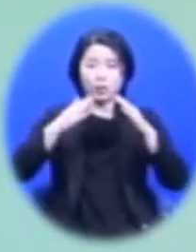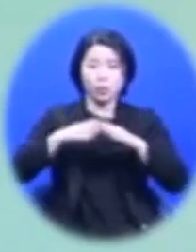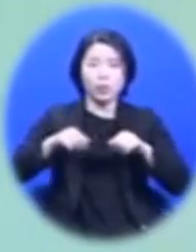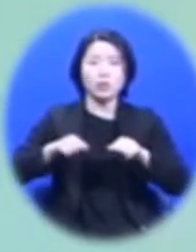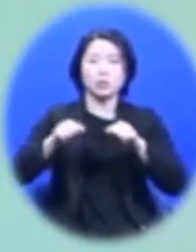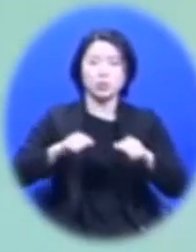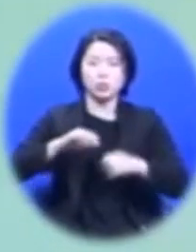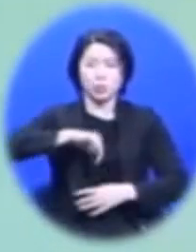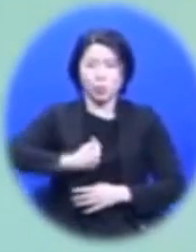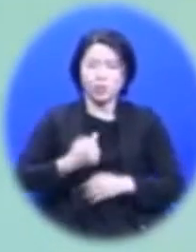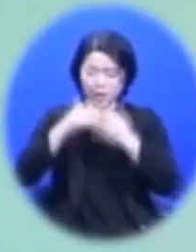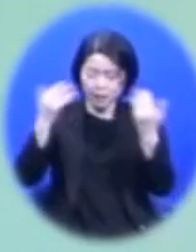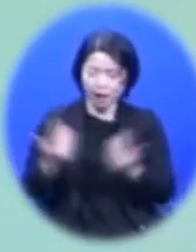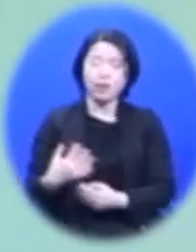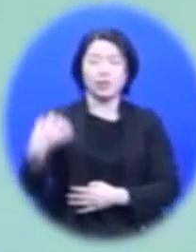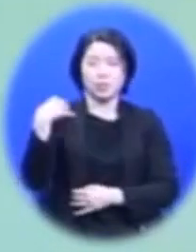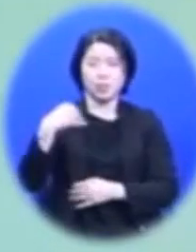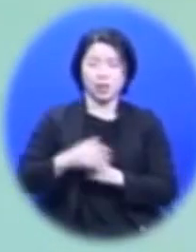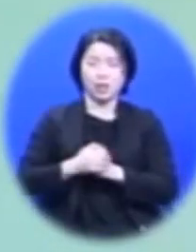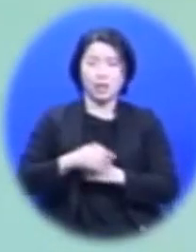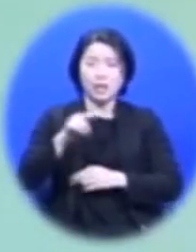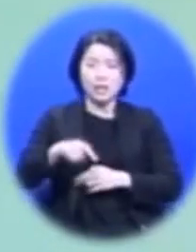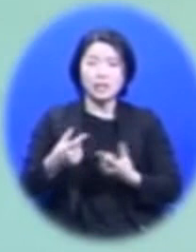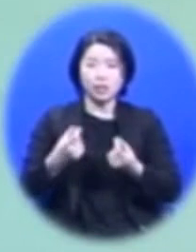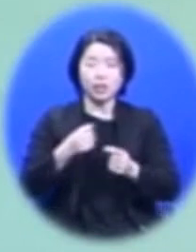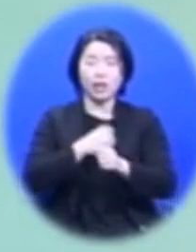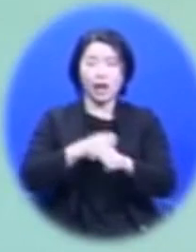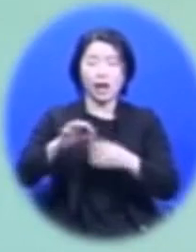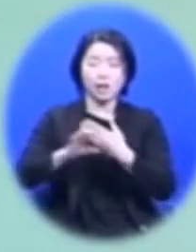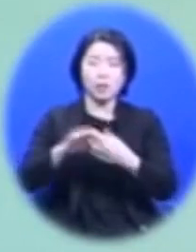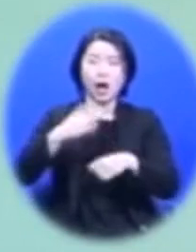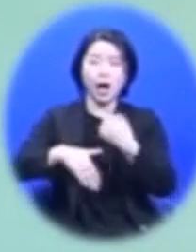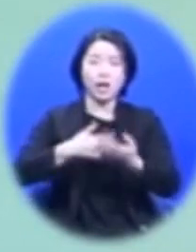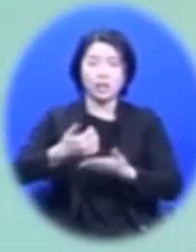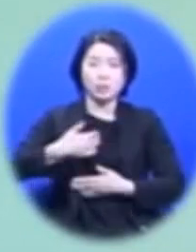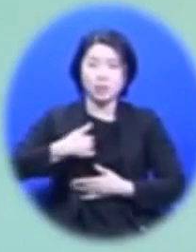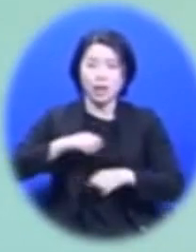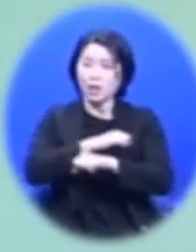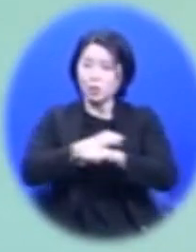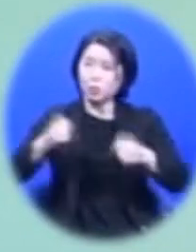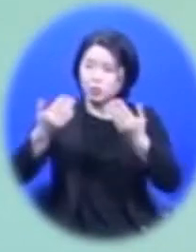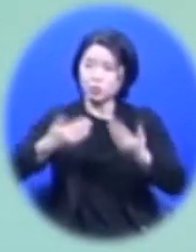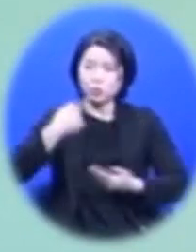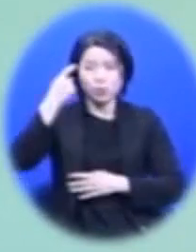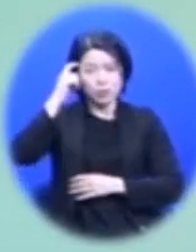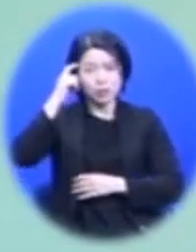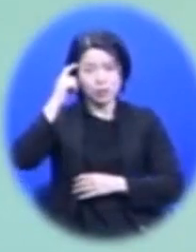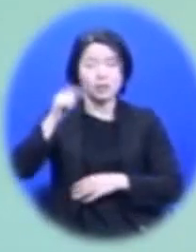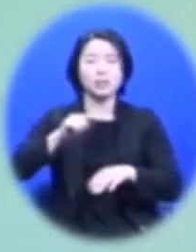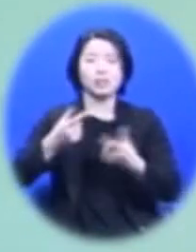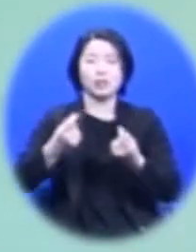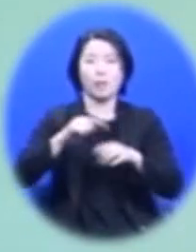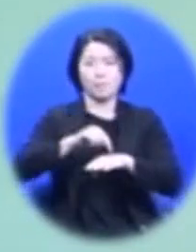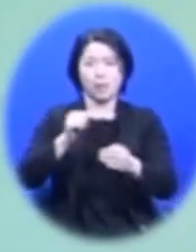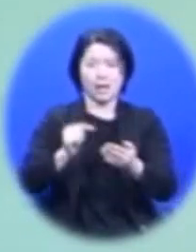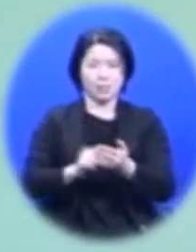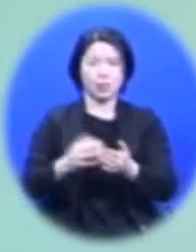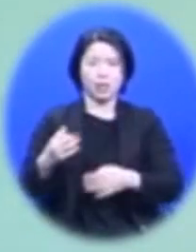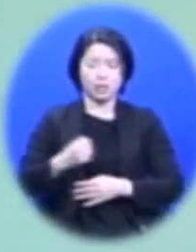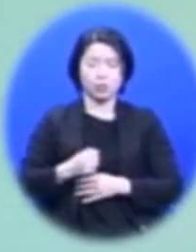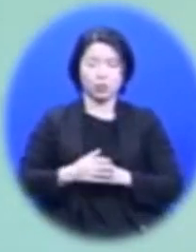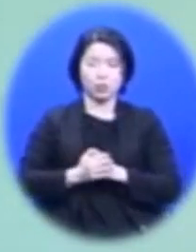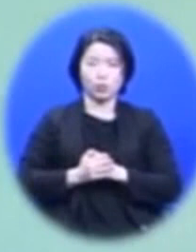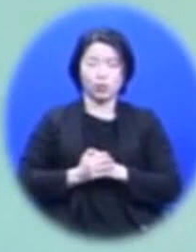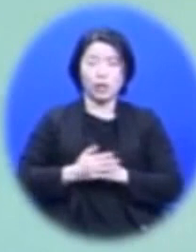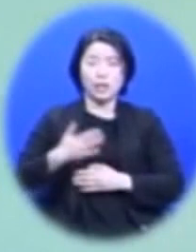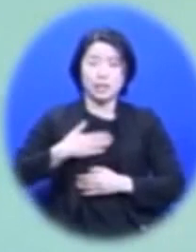하시고 계셨습니다. 이렇게라도 하면 하나님이 나를 용서하실까 그런 마음이셨던 거죠.